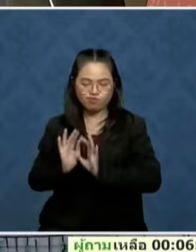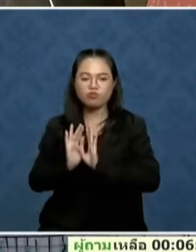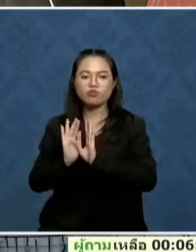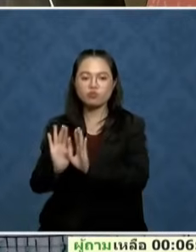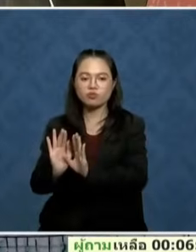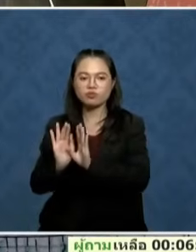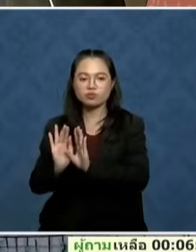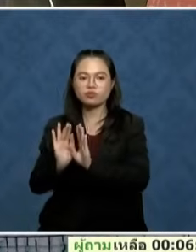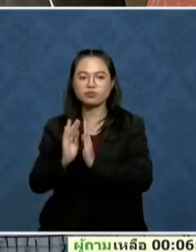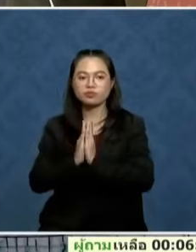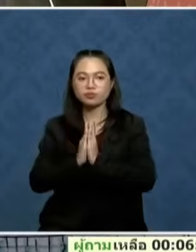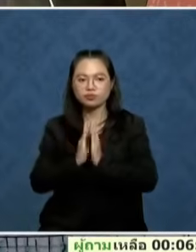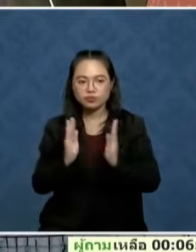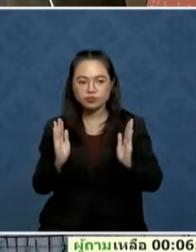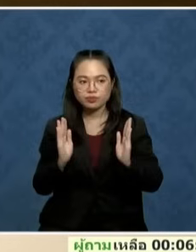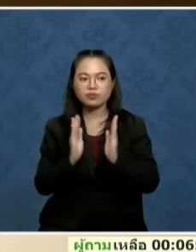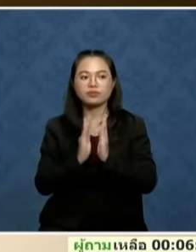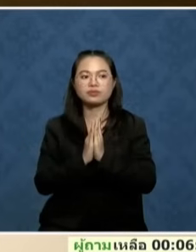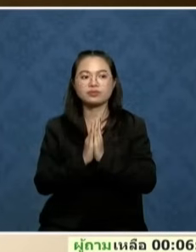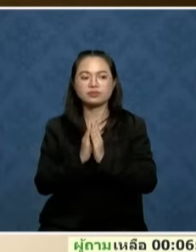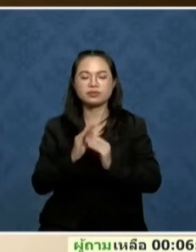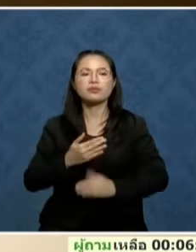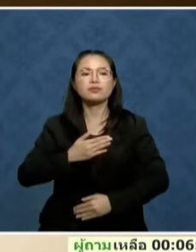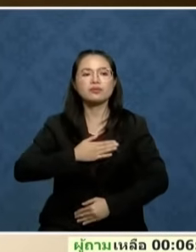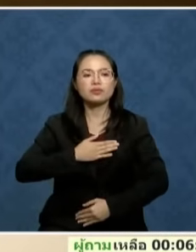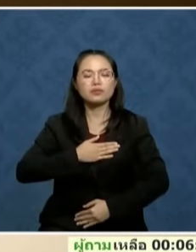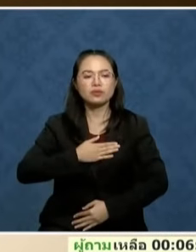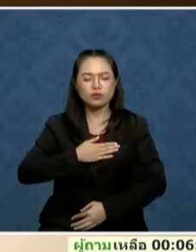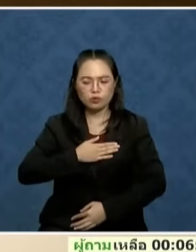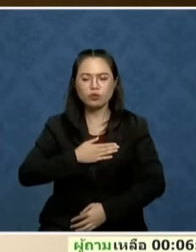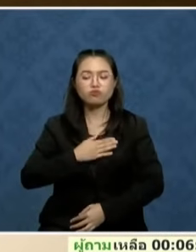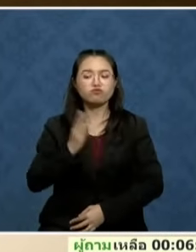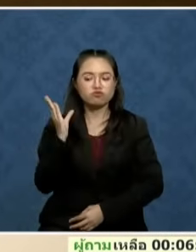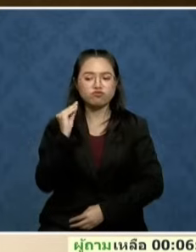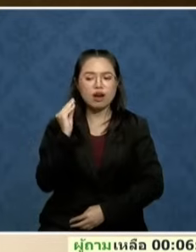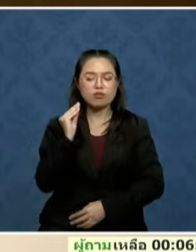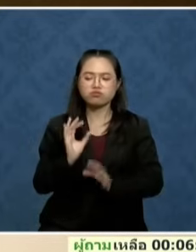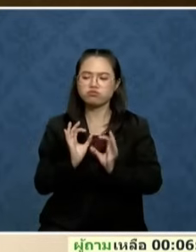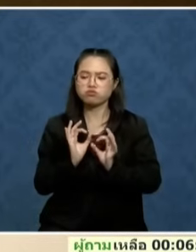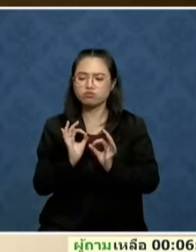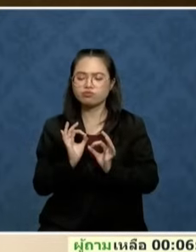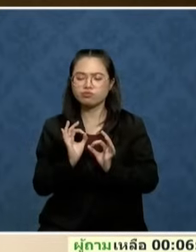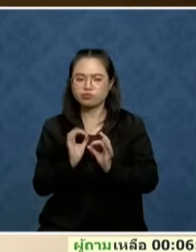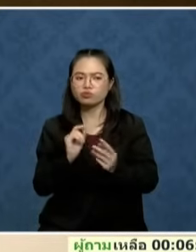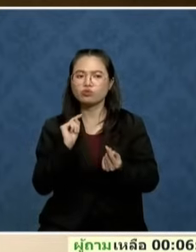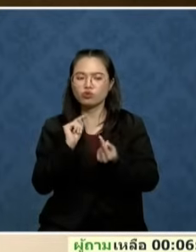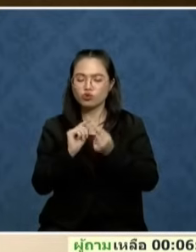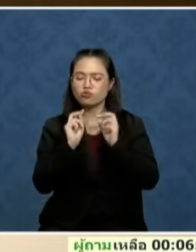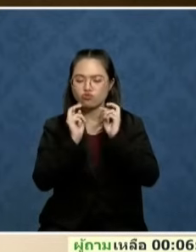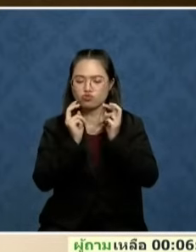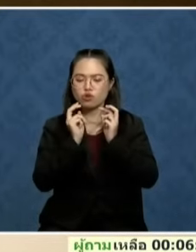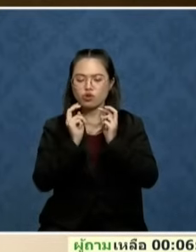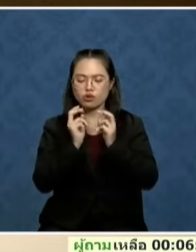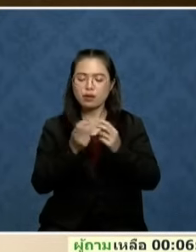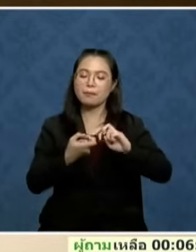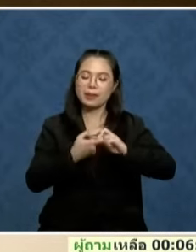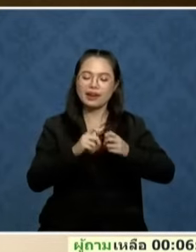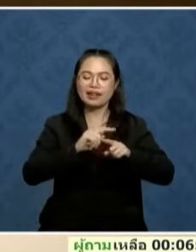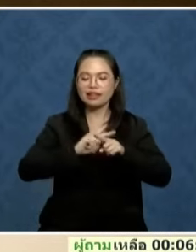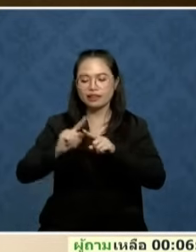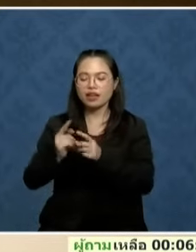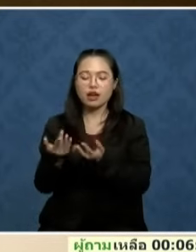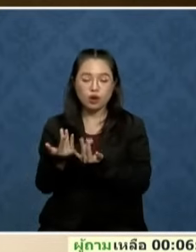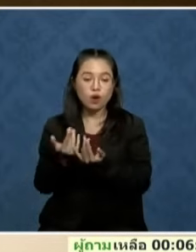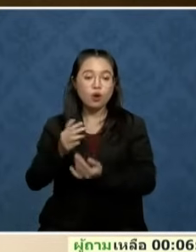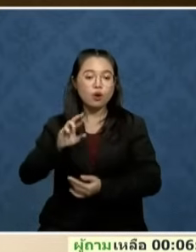ะ ครับผมตั้งฟังอยู่ก็ยังอยู่ในประเด็นส่วนปัญหาต่างๆเดี๋ยวท่านปรีจะตอบนะครับก็เ